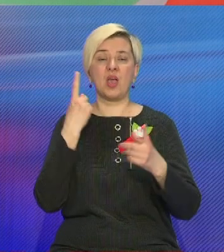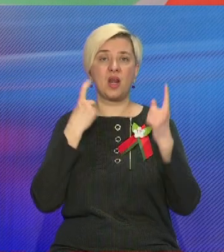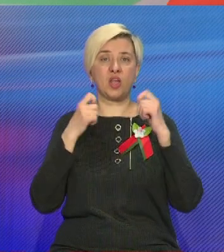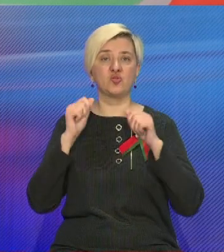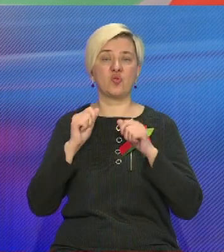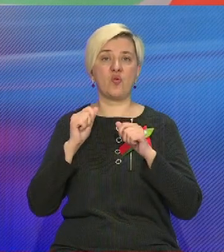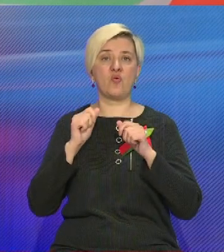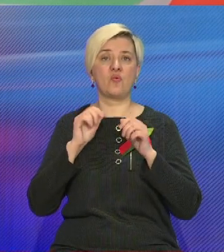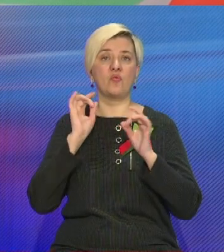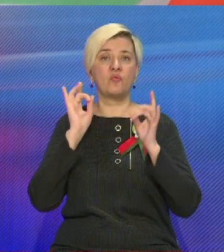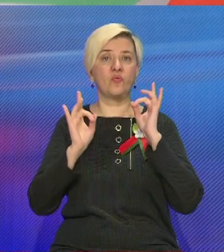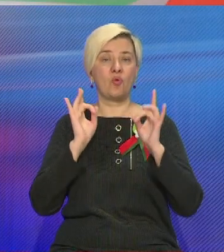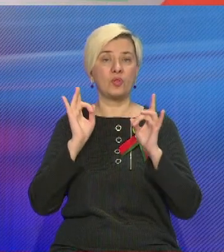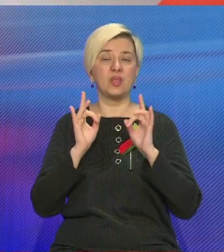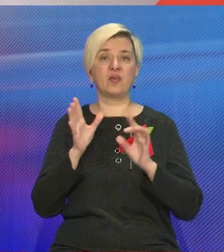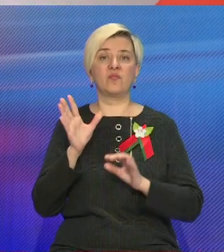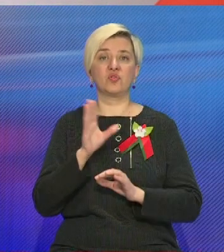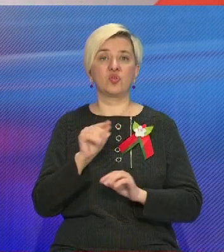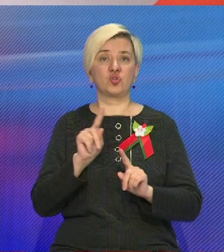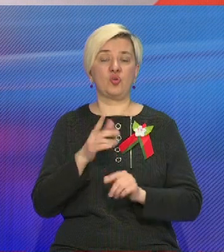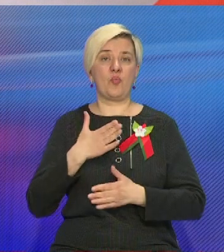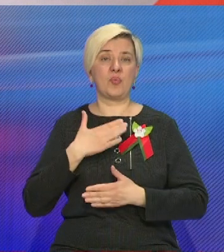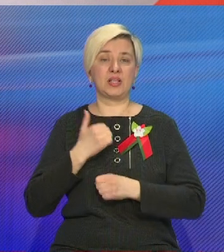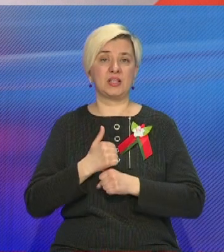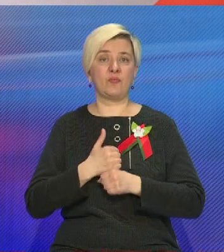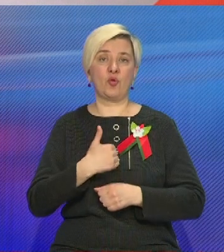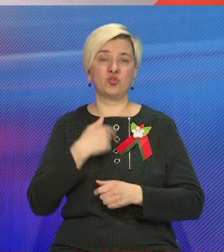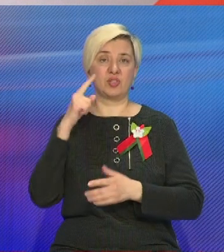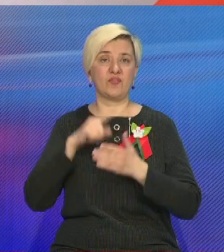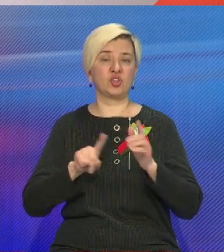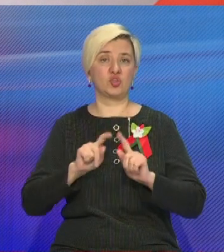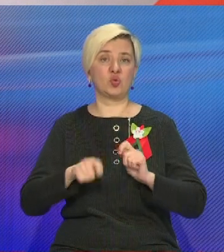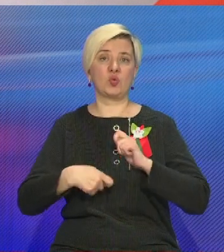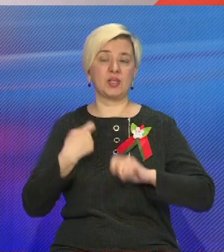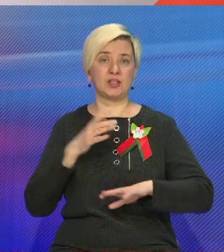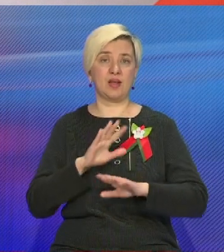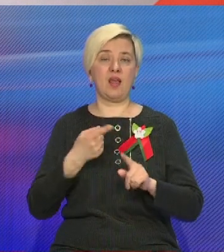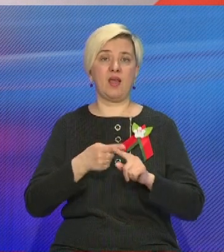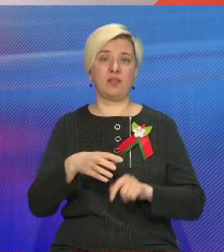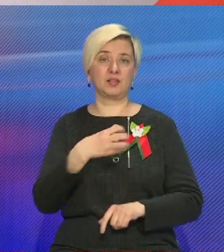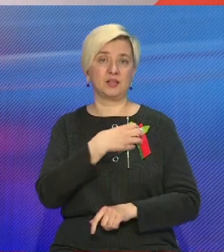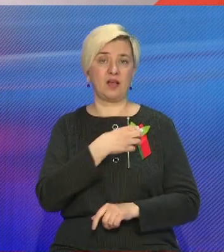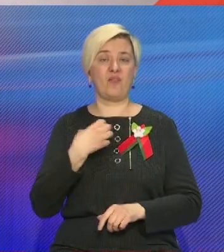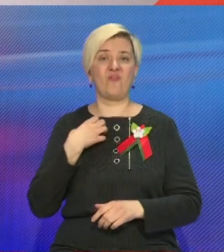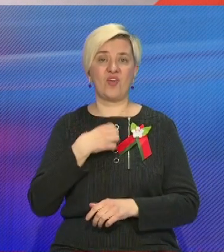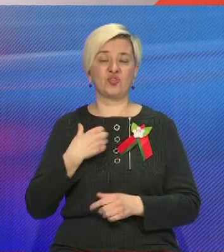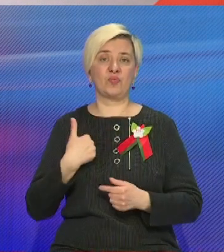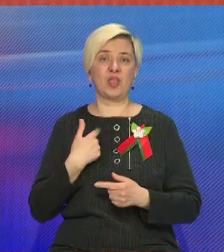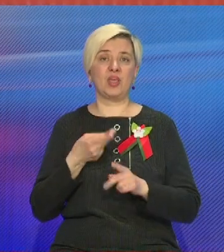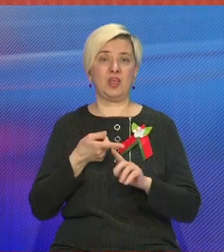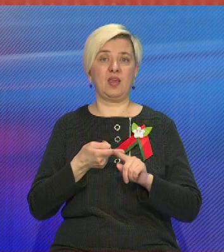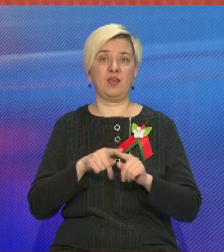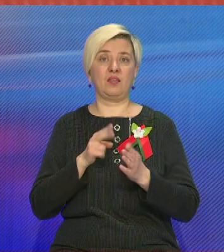И все, что мы делаем, мне очень хочется верить, что мы делаем не зря. Этот нагрудный знак очень ценен для меня, и мне кажется, он тому